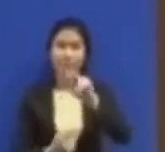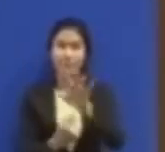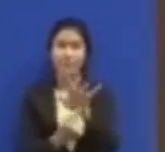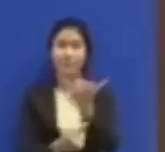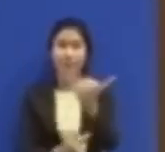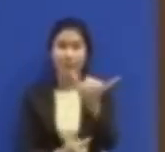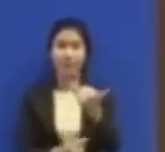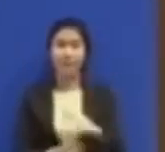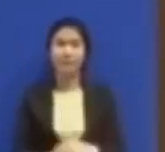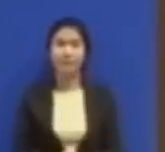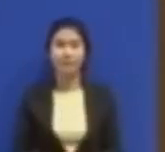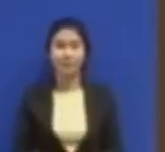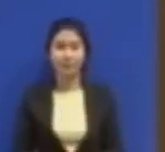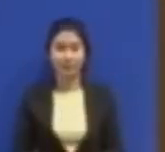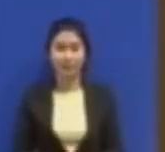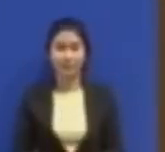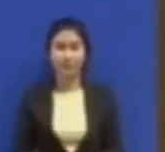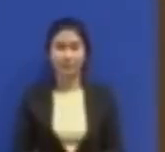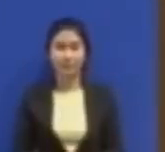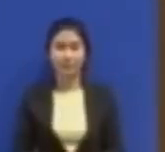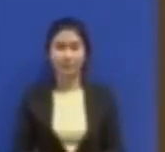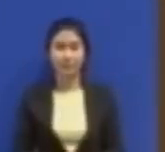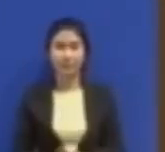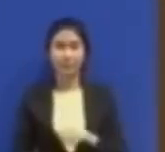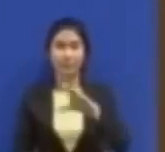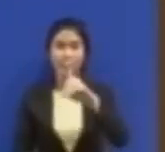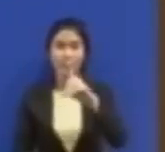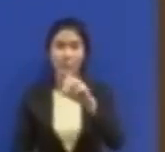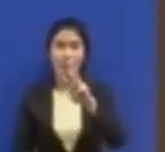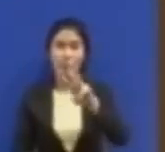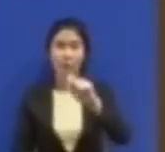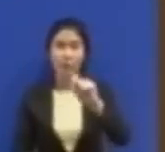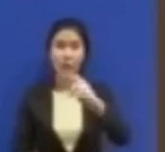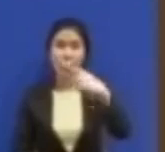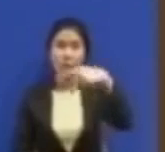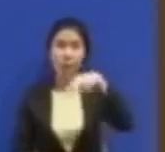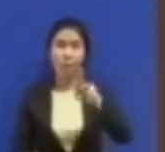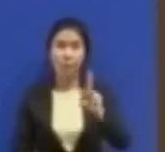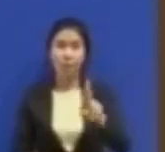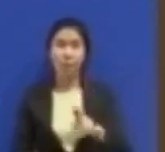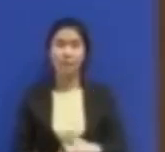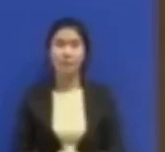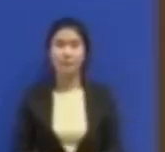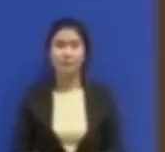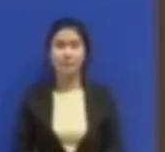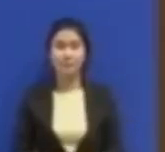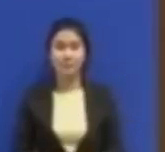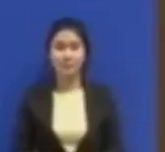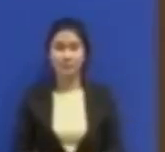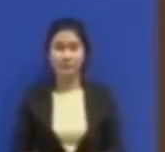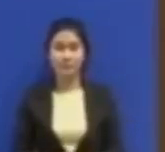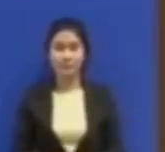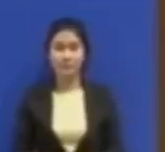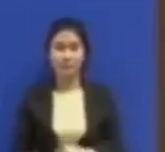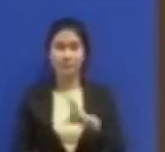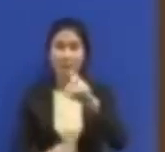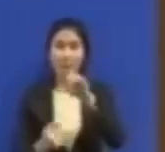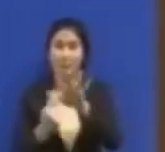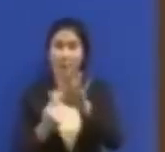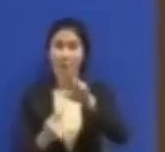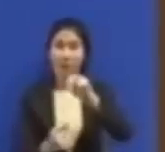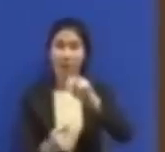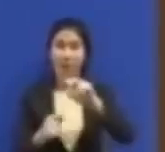ศ57นางดวงพรลอดพญา58นางสาวดาวน้อยสุท